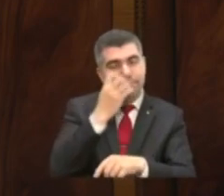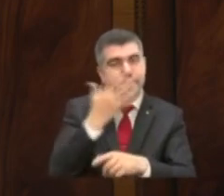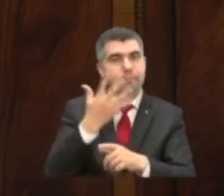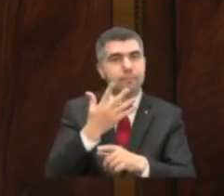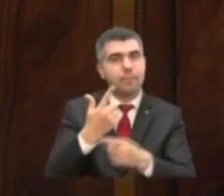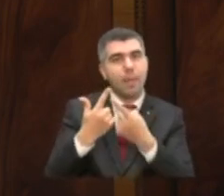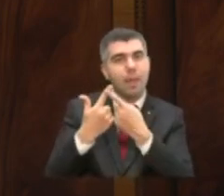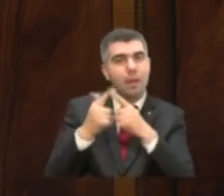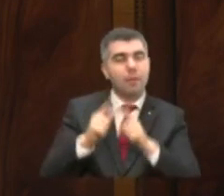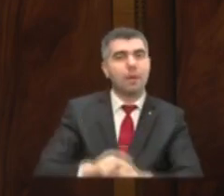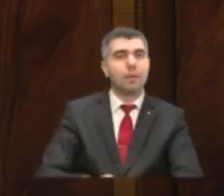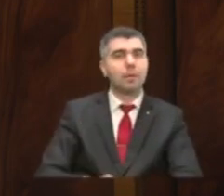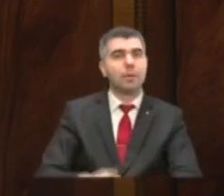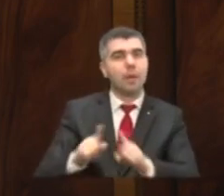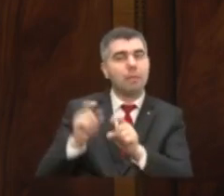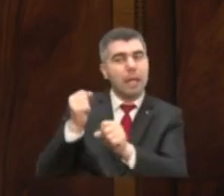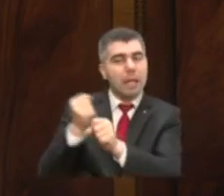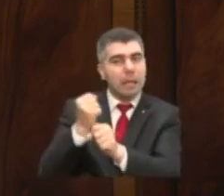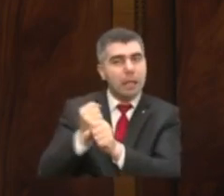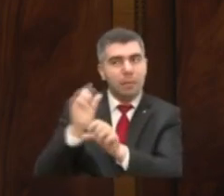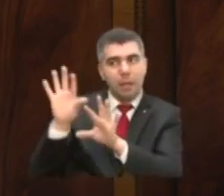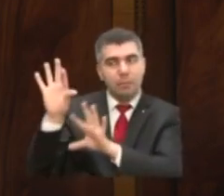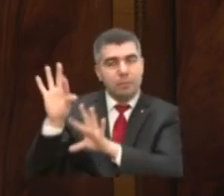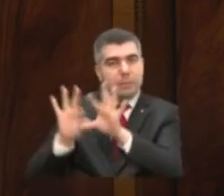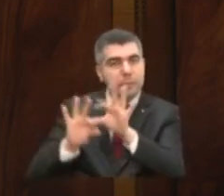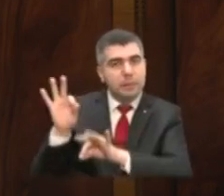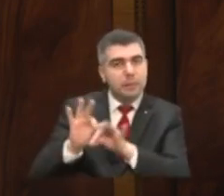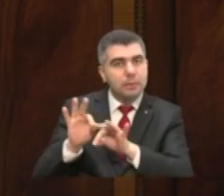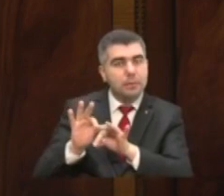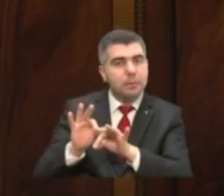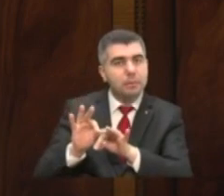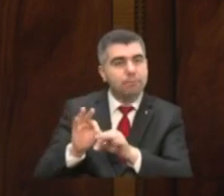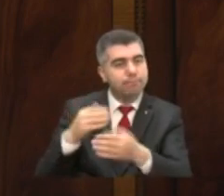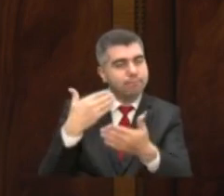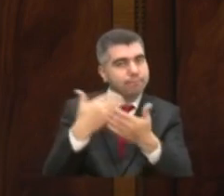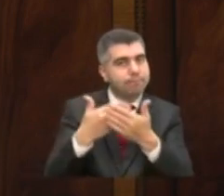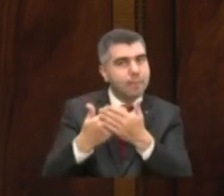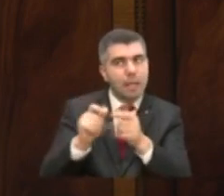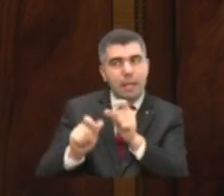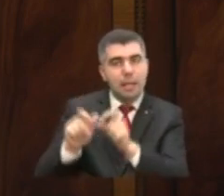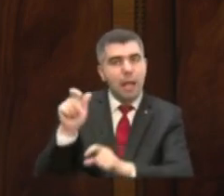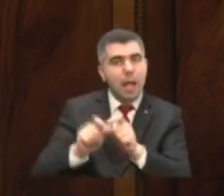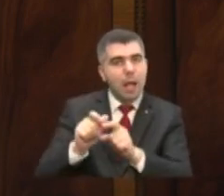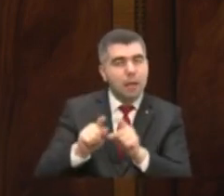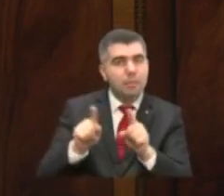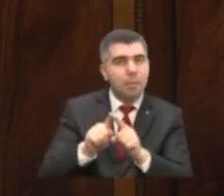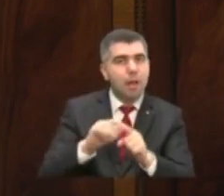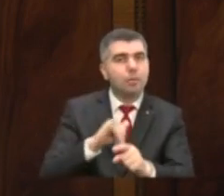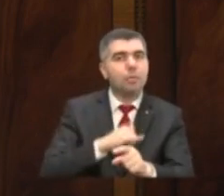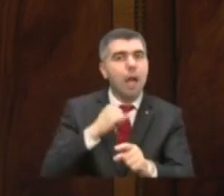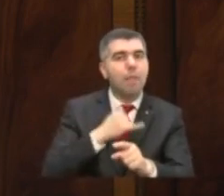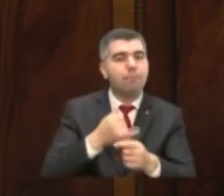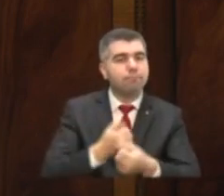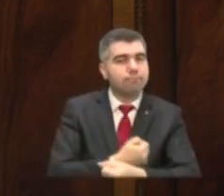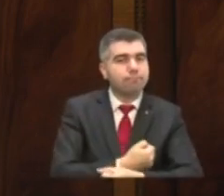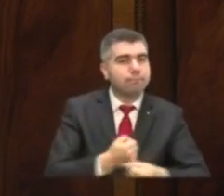التي تهم توفير فرص الشغل التي لا تعكس حجم انتظارات مئات الآلاف من الشباب